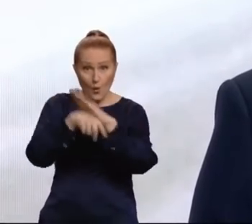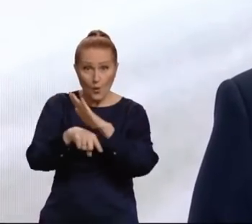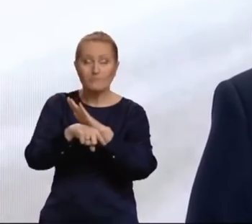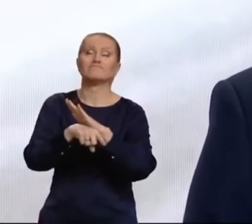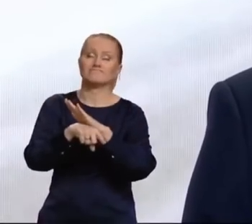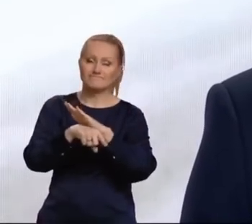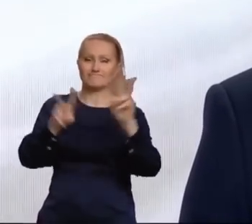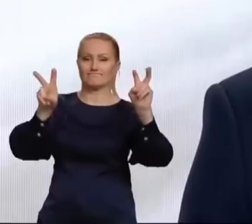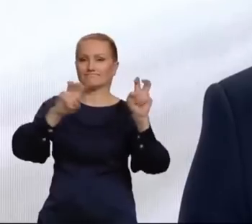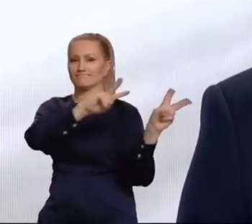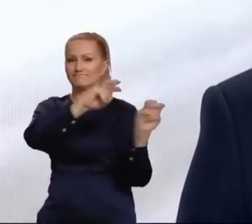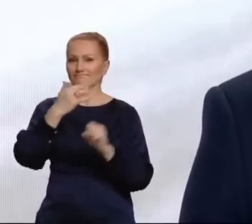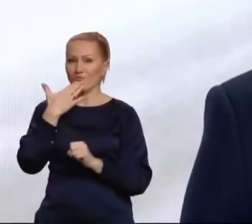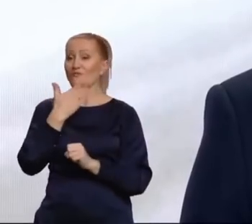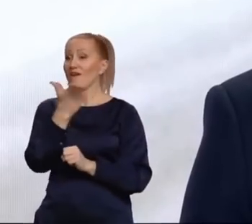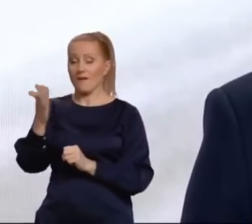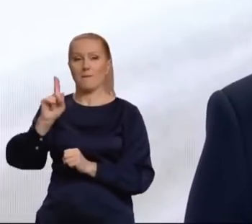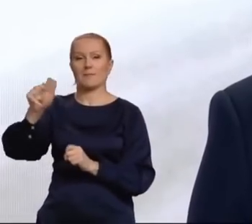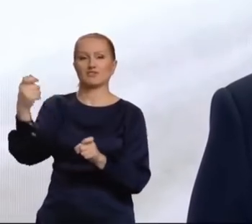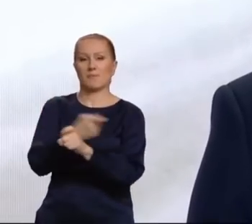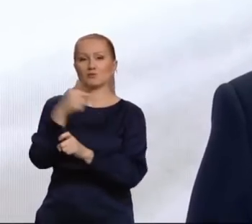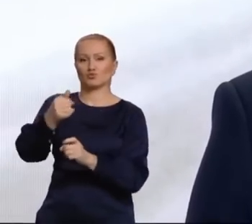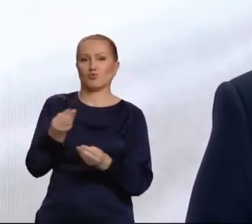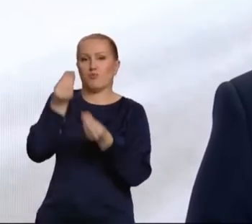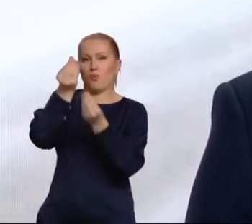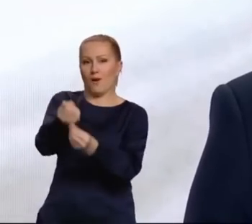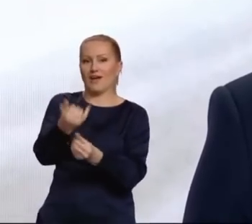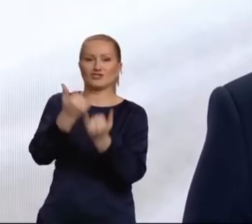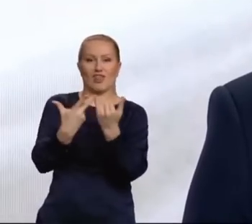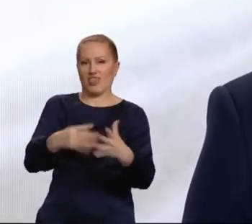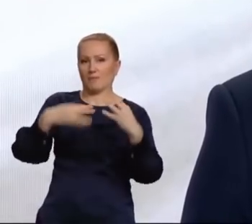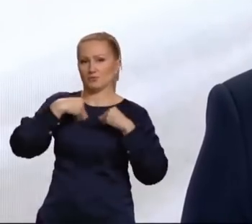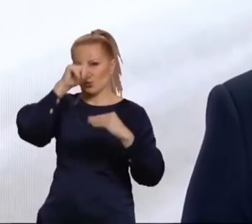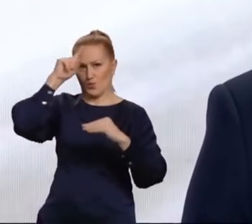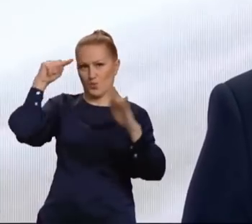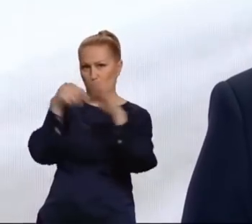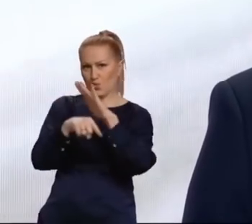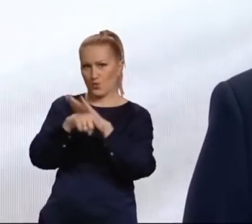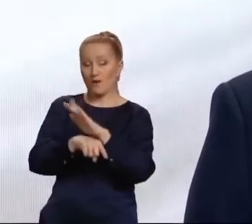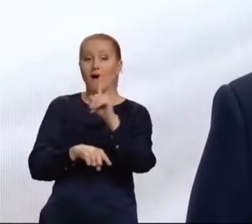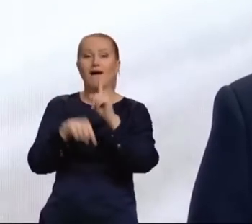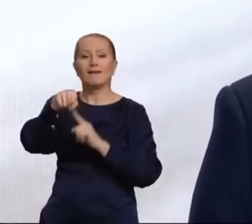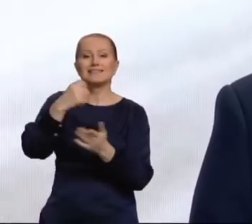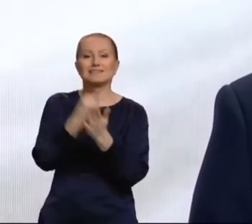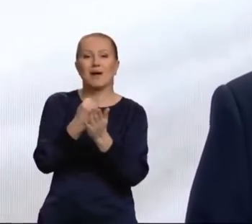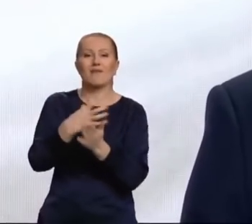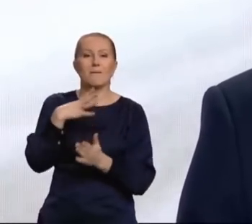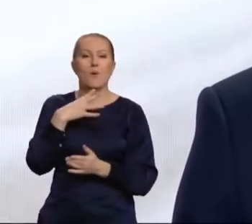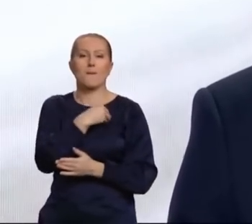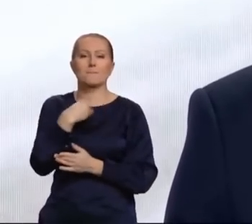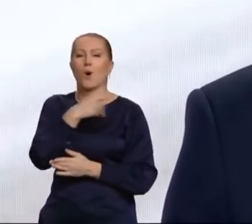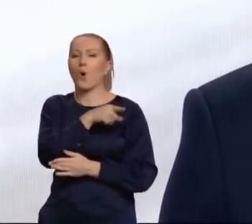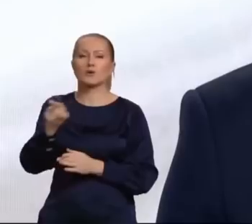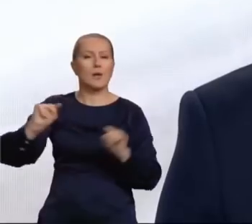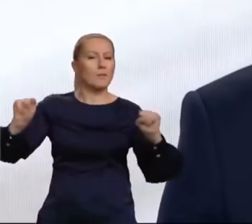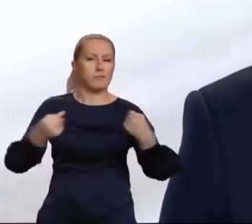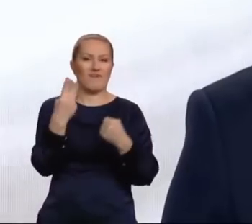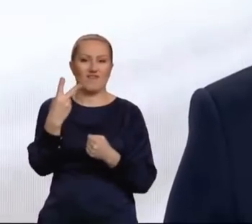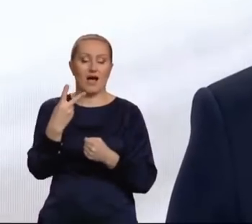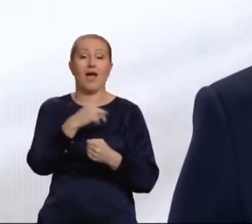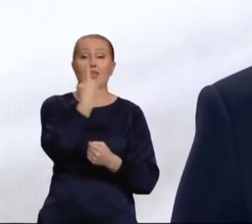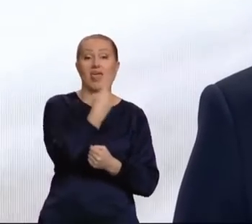cytat, będą musiały płacić, koniec cytatu, za ich nieprzyjmowanie. W tej sprawie ścierały się w Polsce dwie koncepcje. Jedna to zgoda